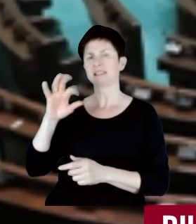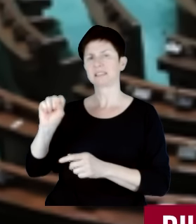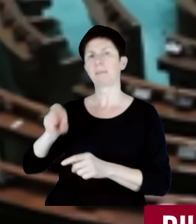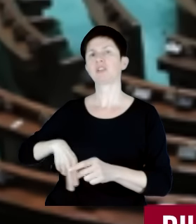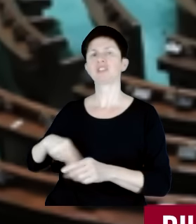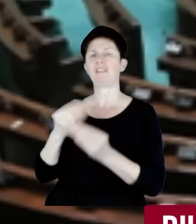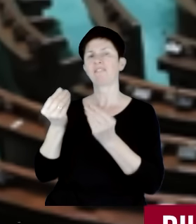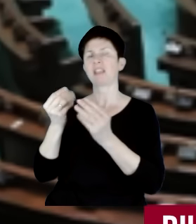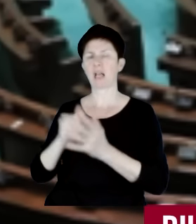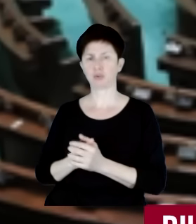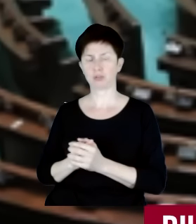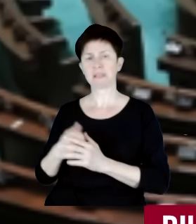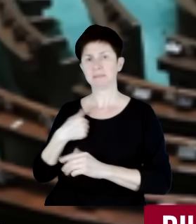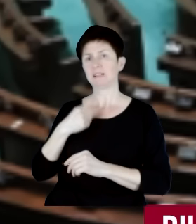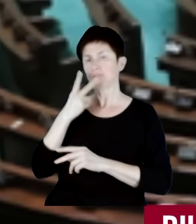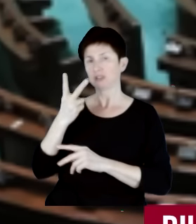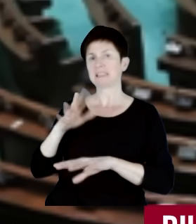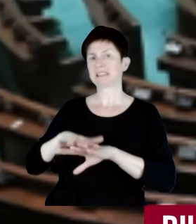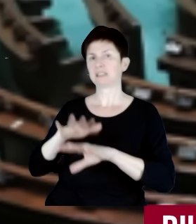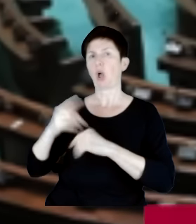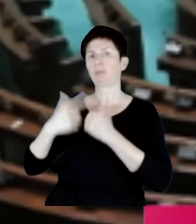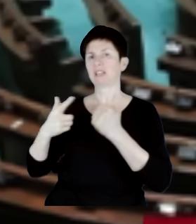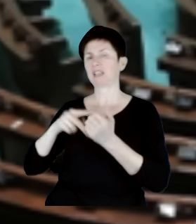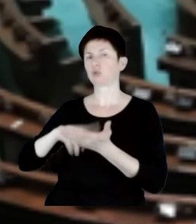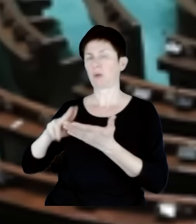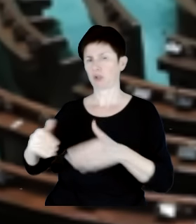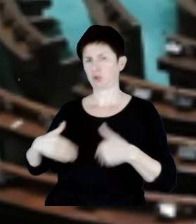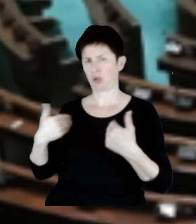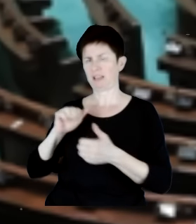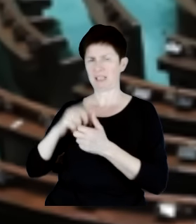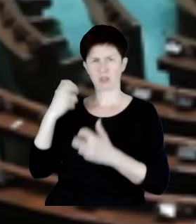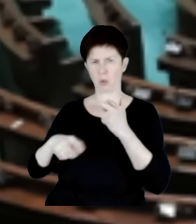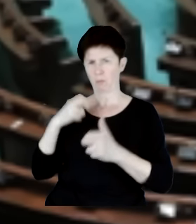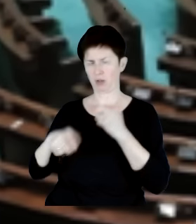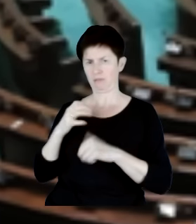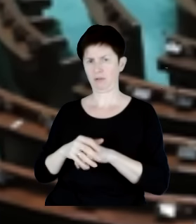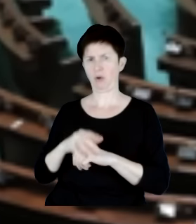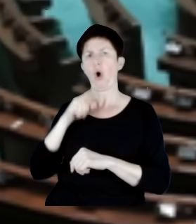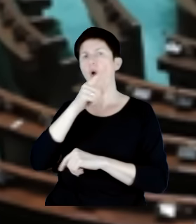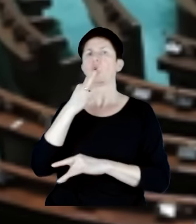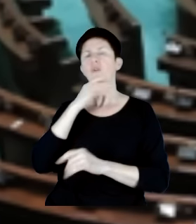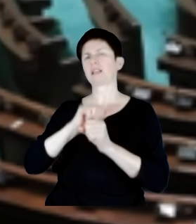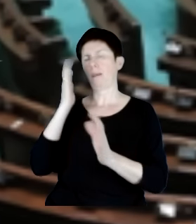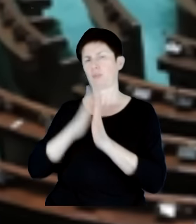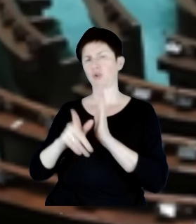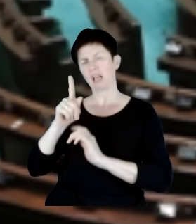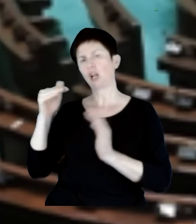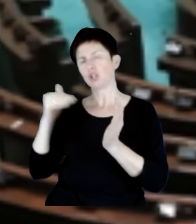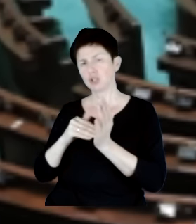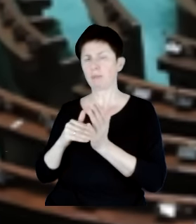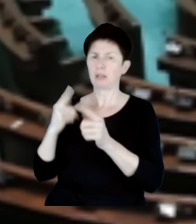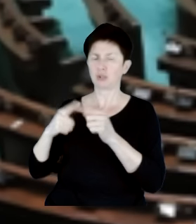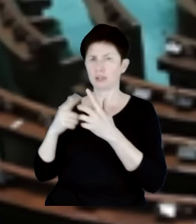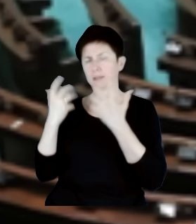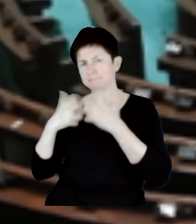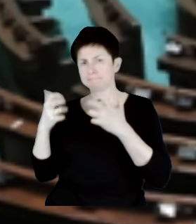że system obliczania składki zdrowotnej jest dosyć skomplikowany. Oni mówią, że jest prosty, ale no, trzeba chwilę usiąść i pomyśleć nad tym.